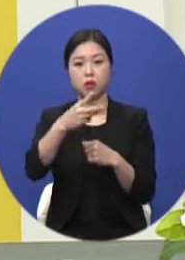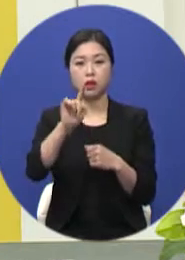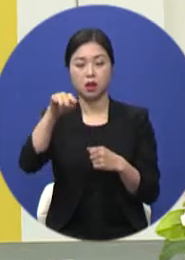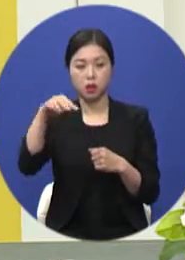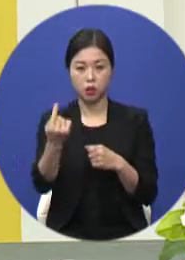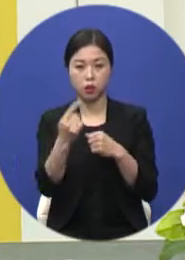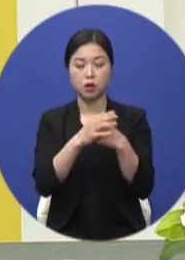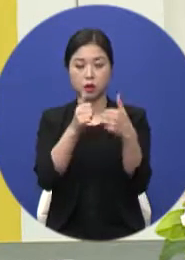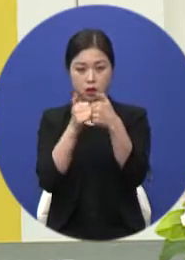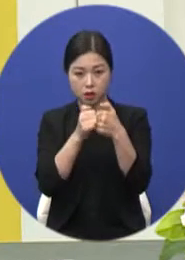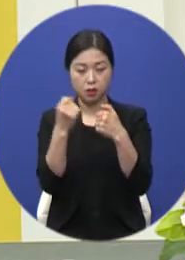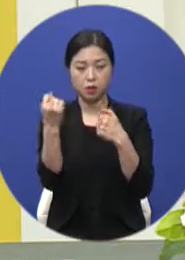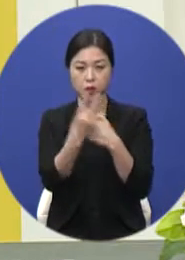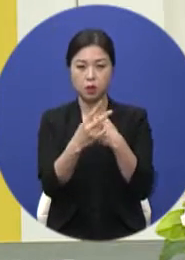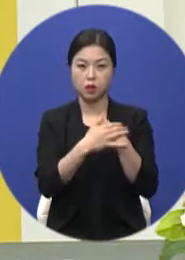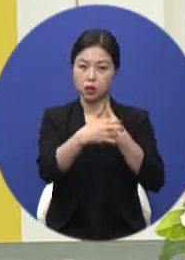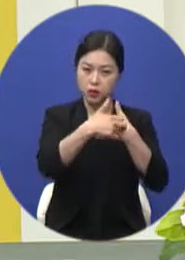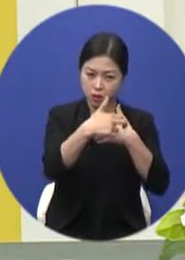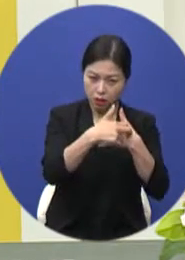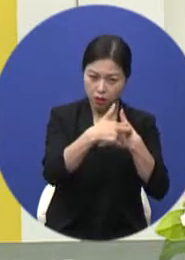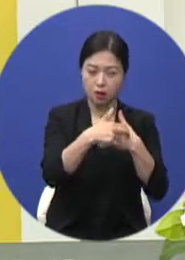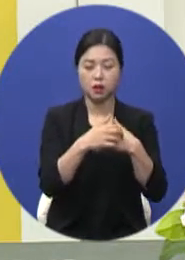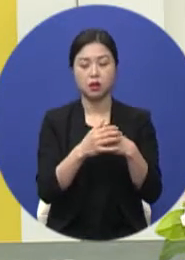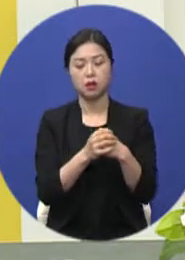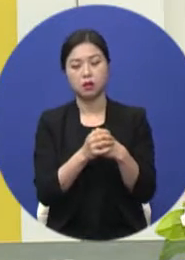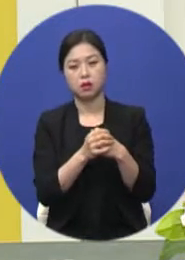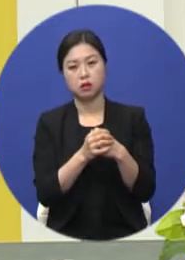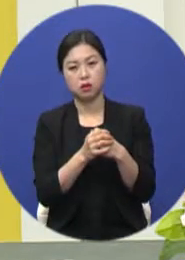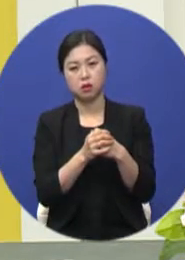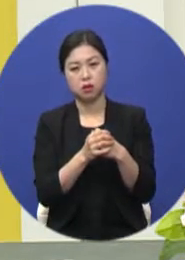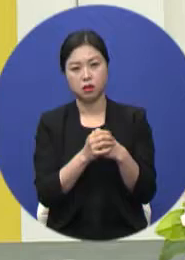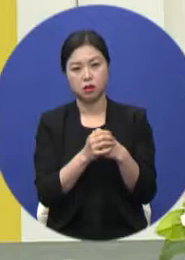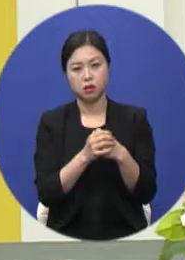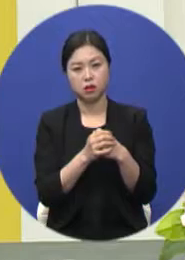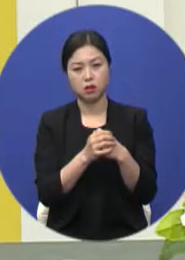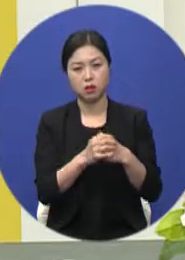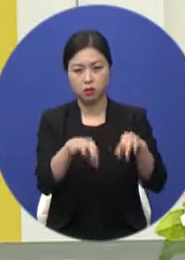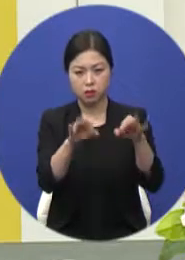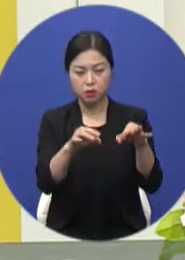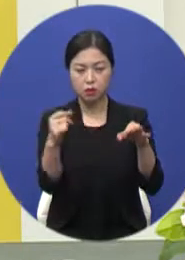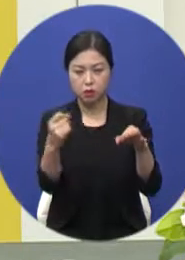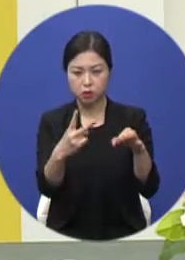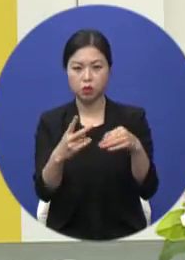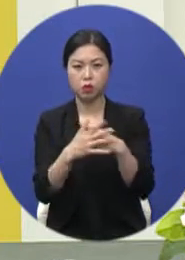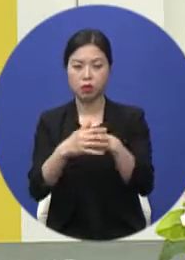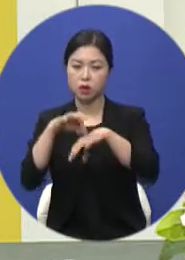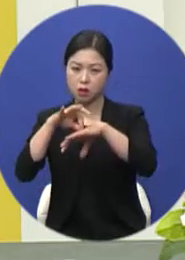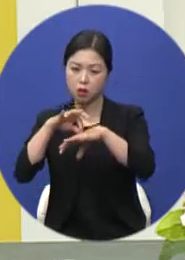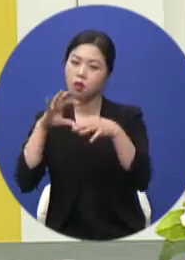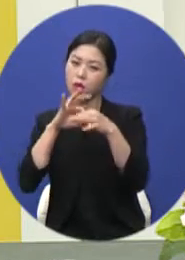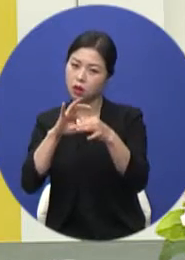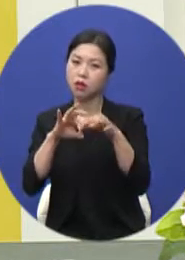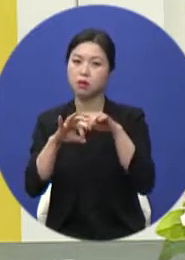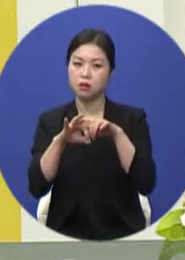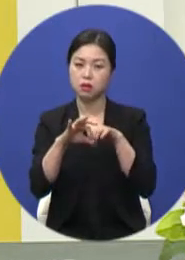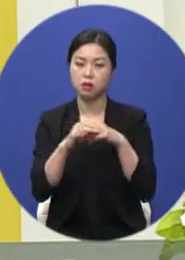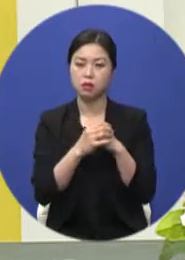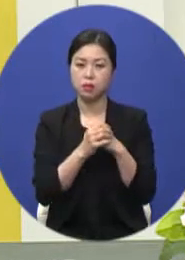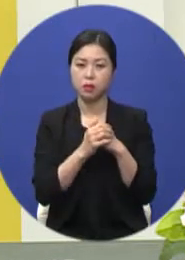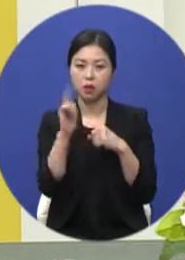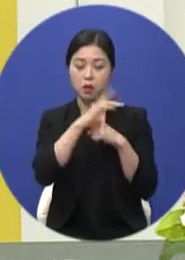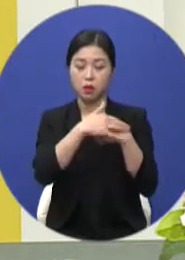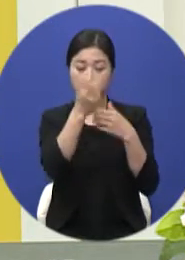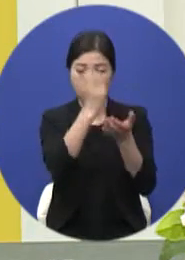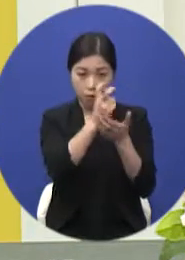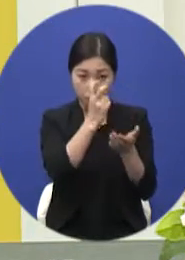거, 금융적인 거 또는 성적인 것은 뭐 돈을 받고 우리가 해드릴 수 없지만 그 나머지는 다 해드립니다. 심지어 뭐